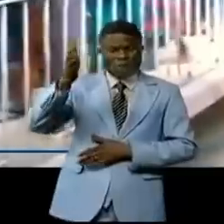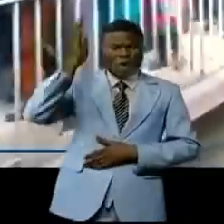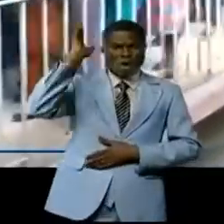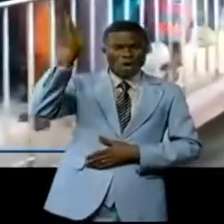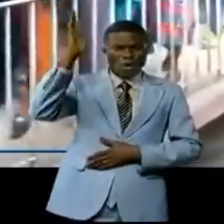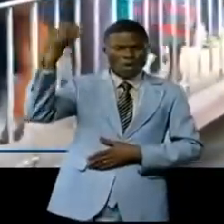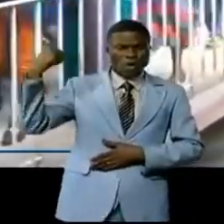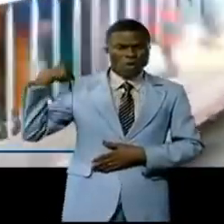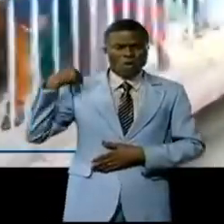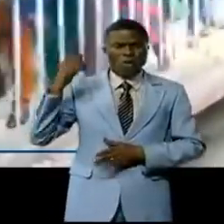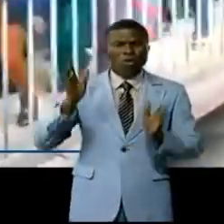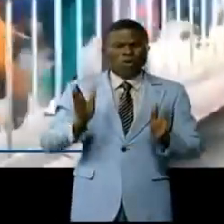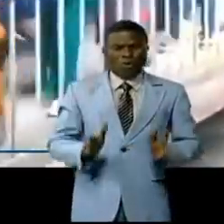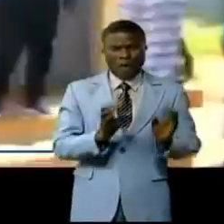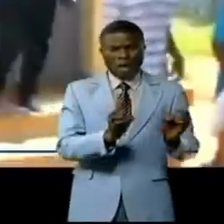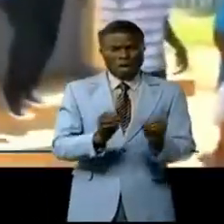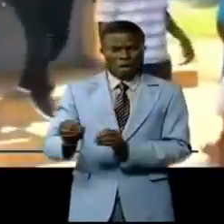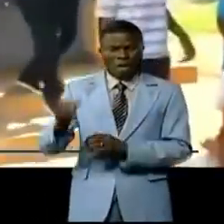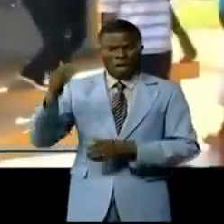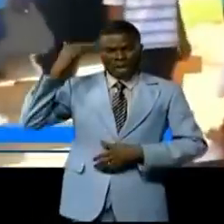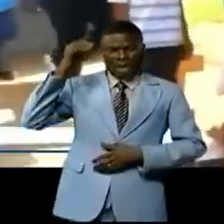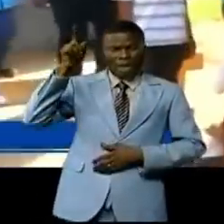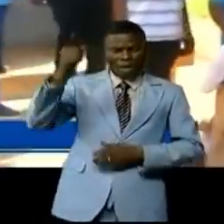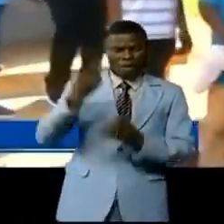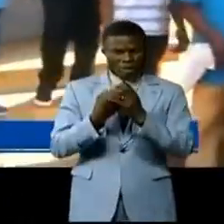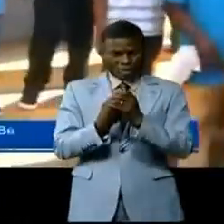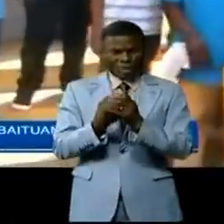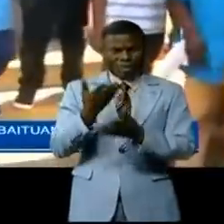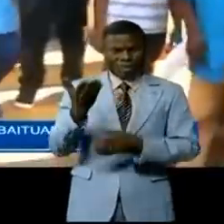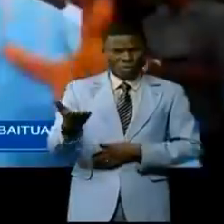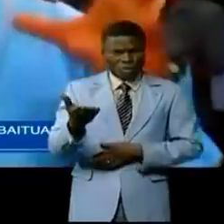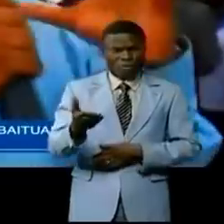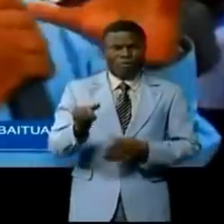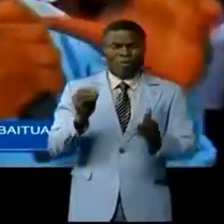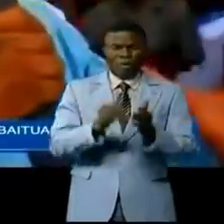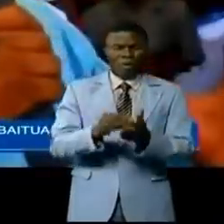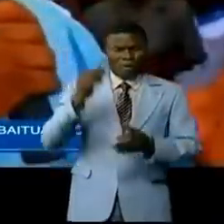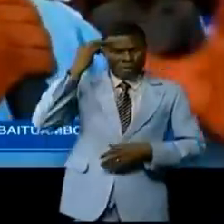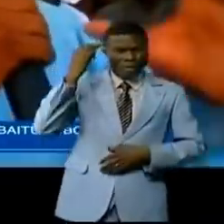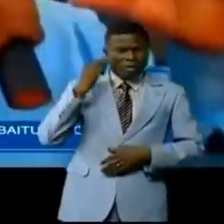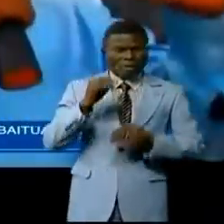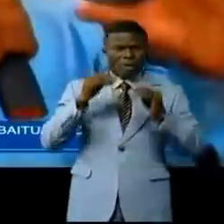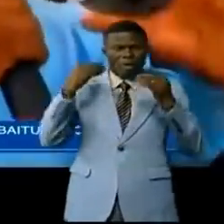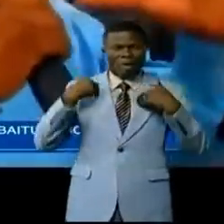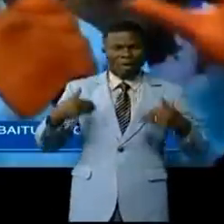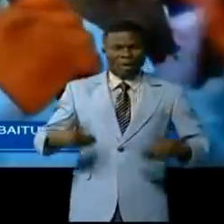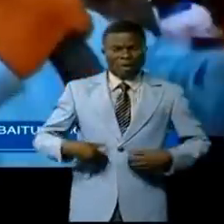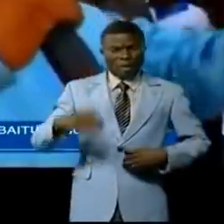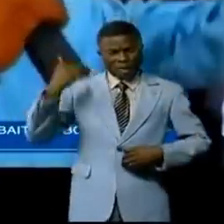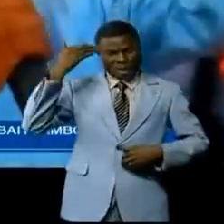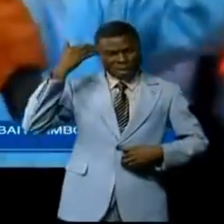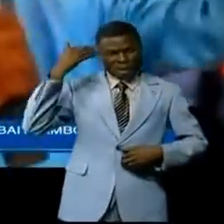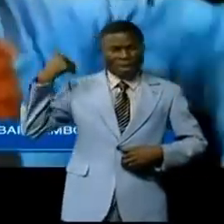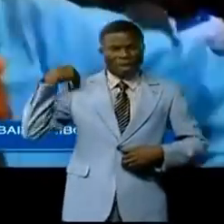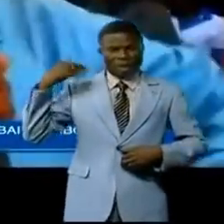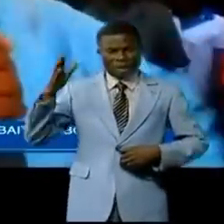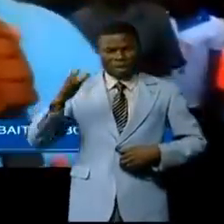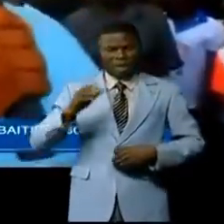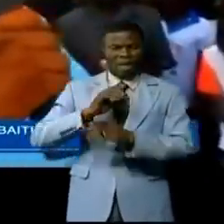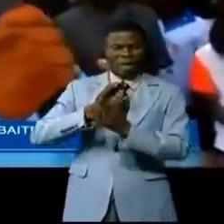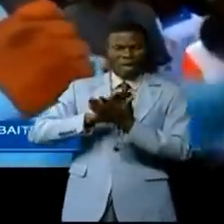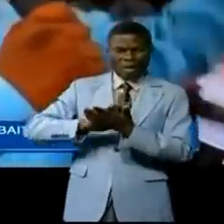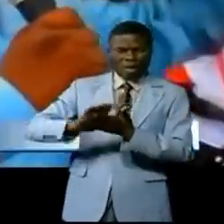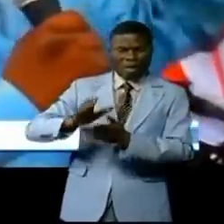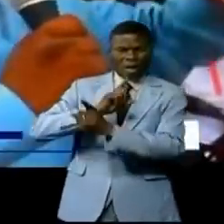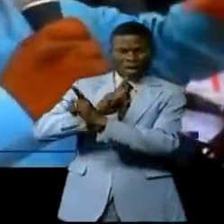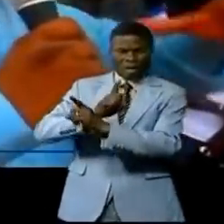des gouverneurs qui se tiendra à Mbandaka d'ici peu. Il faut dire que le ministre de la Santé publique, Hygiène et Prévention était accompagné